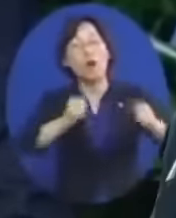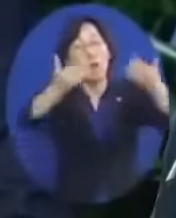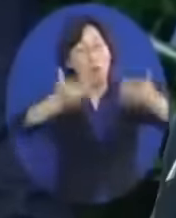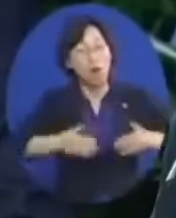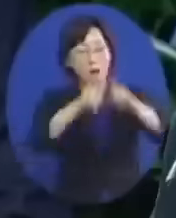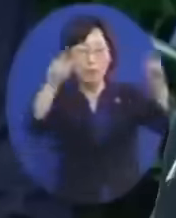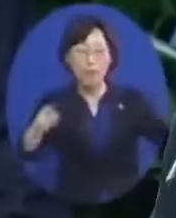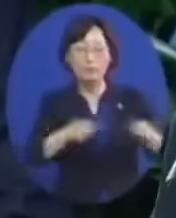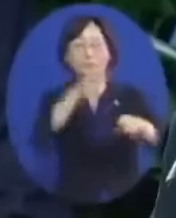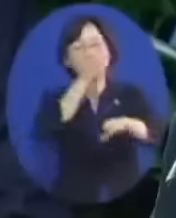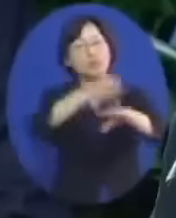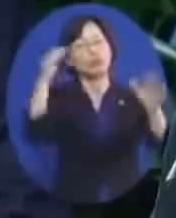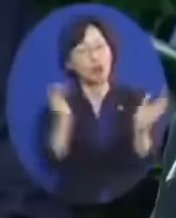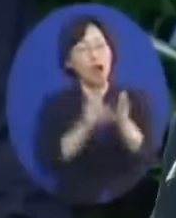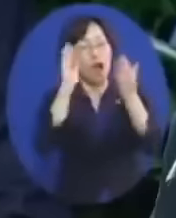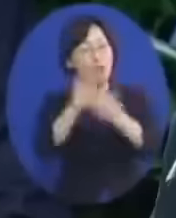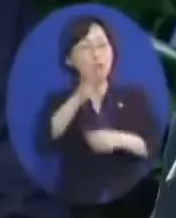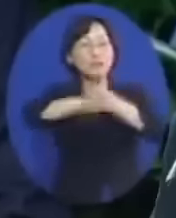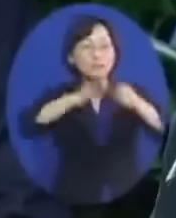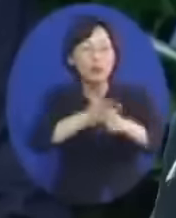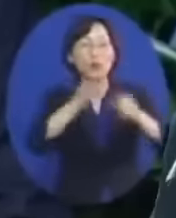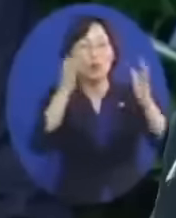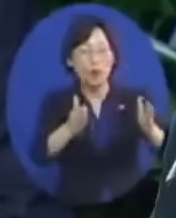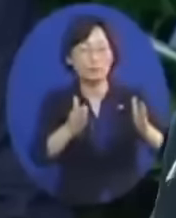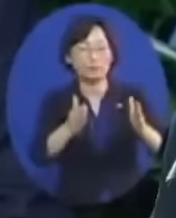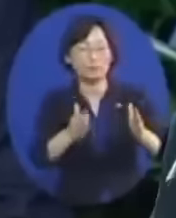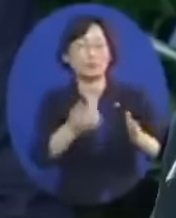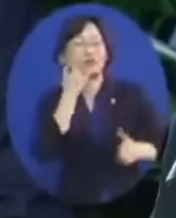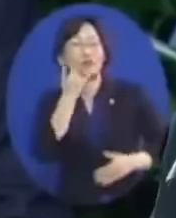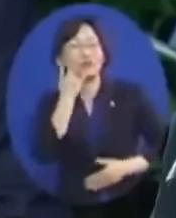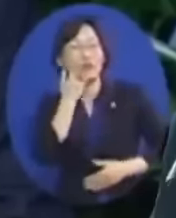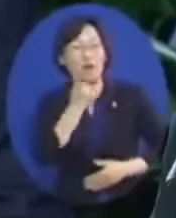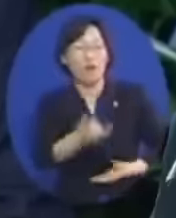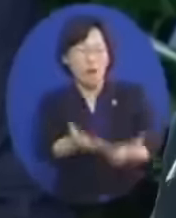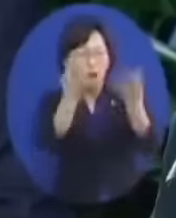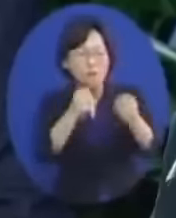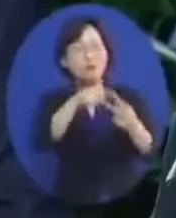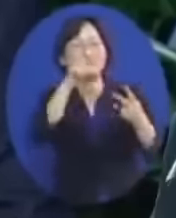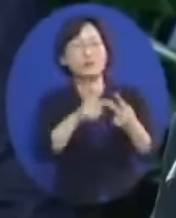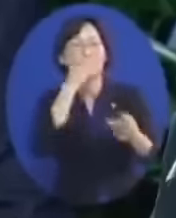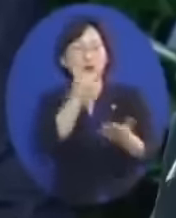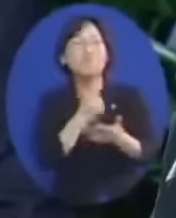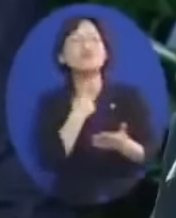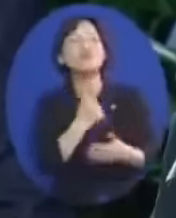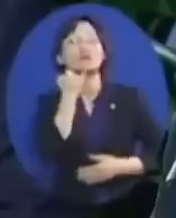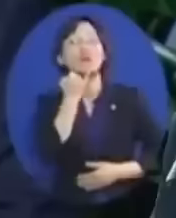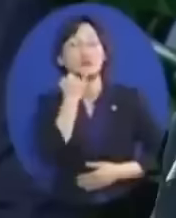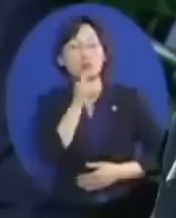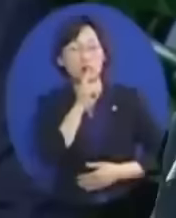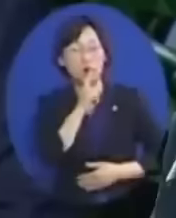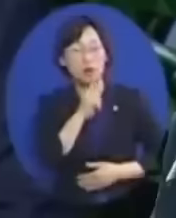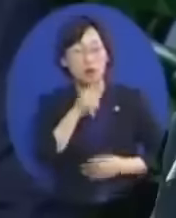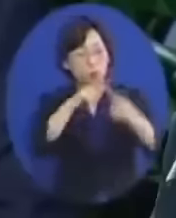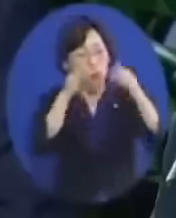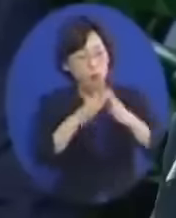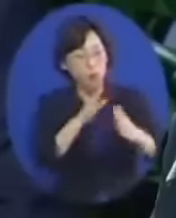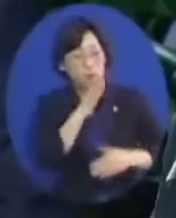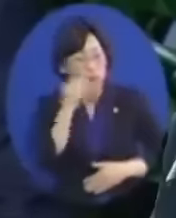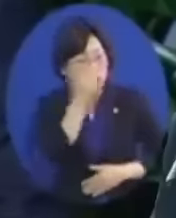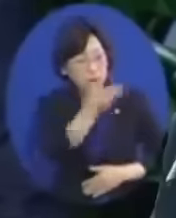앞으로 10년 동안 살아갈 면죄부 사놨기 때문에 10년 동안에 얼마나 죄 지어도 좋아. 이게 교회가 이렇게 될 수가